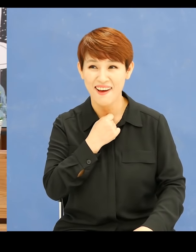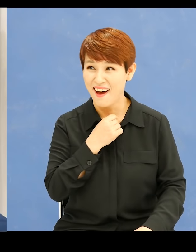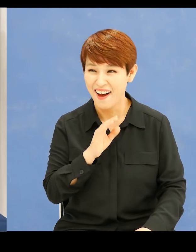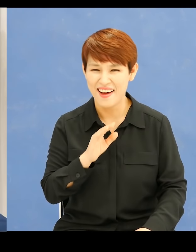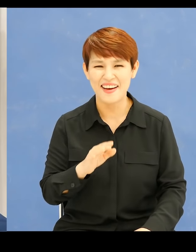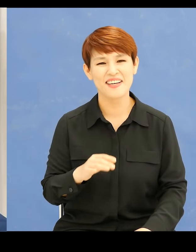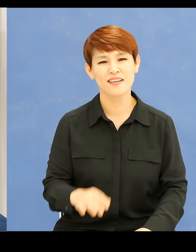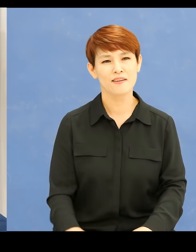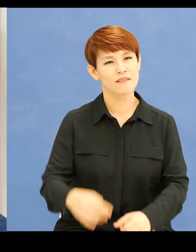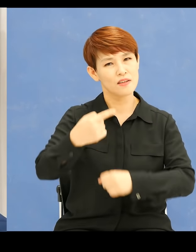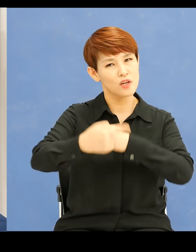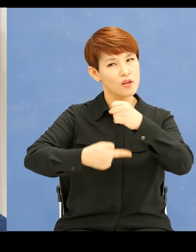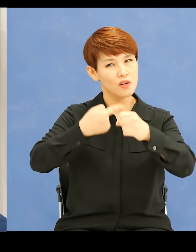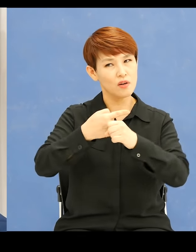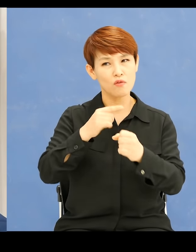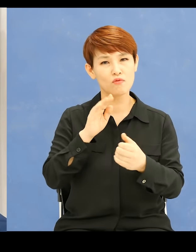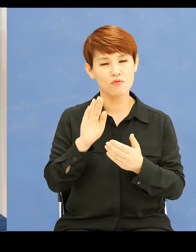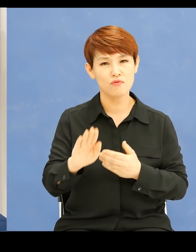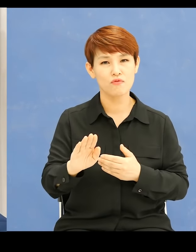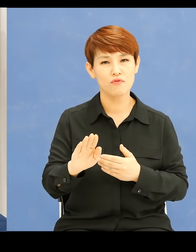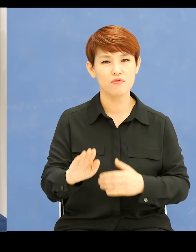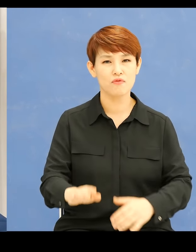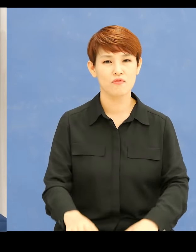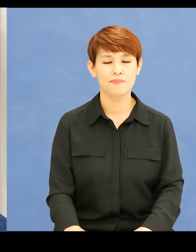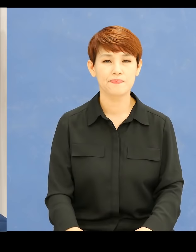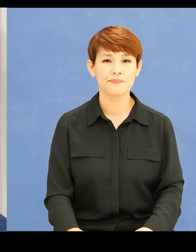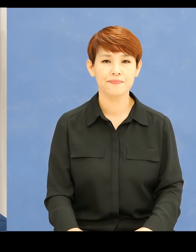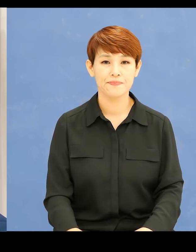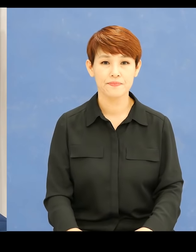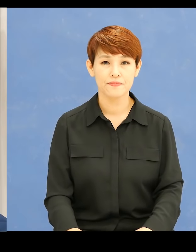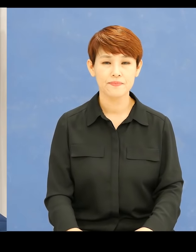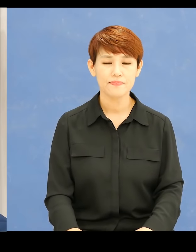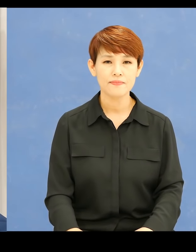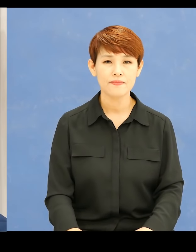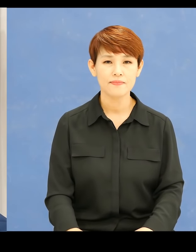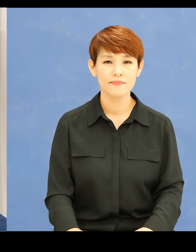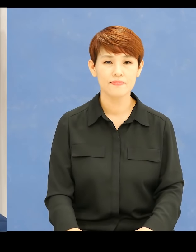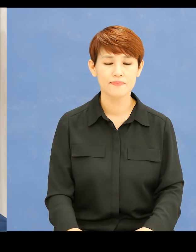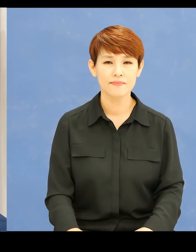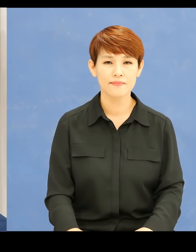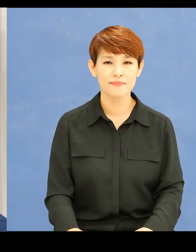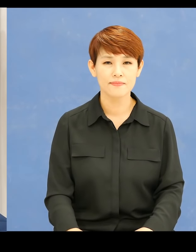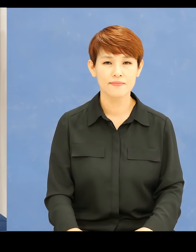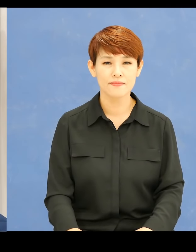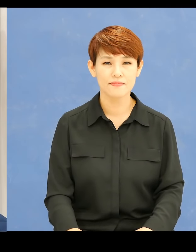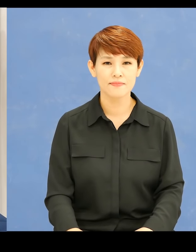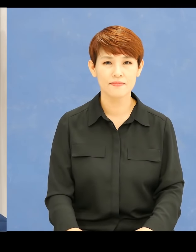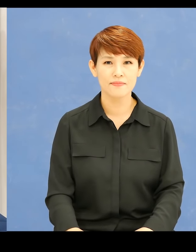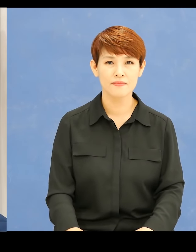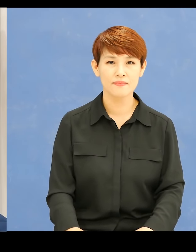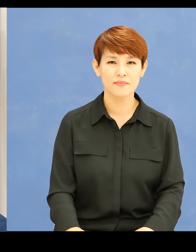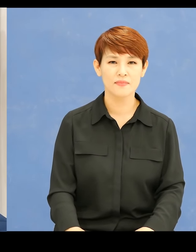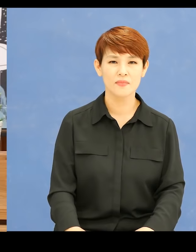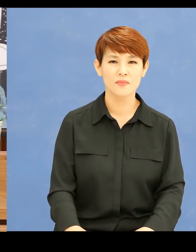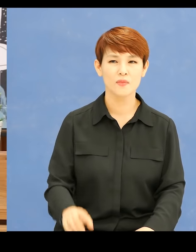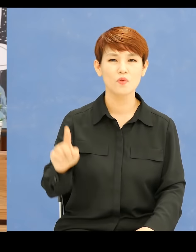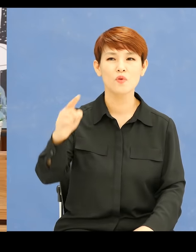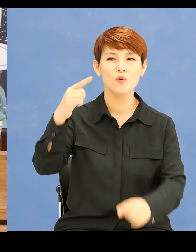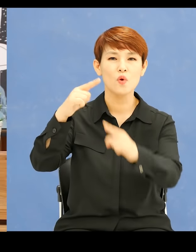같아요. 한 1년 정도 됐을 텐데 네. 그 청빙 제안이